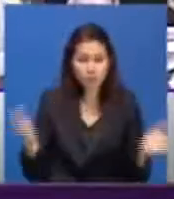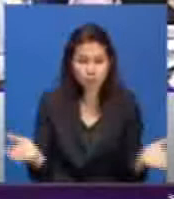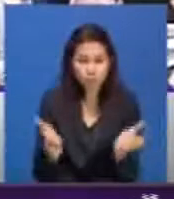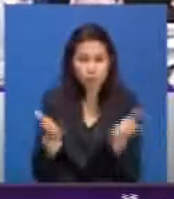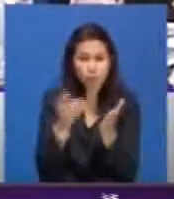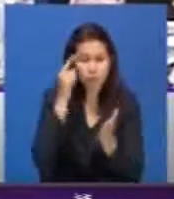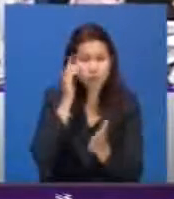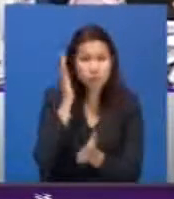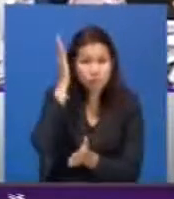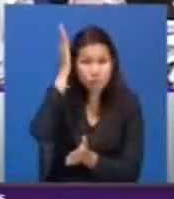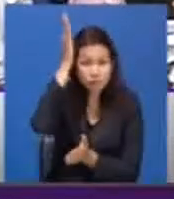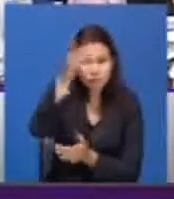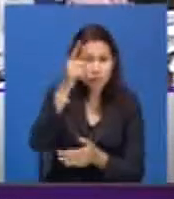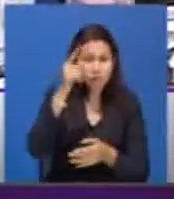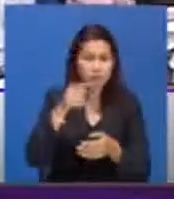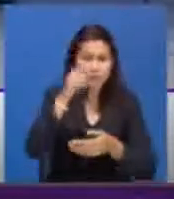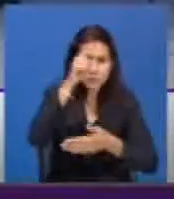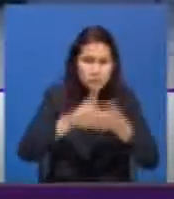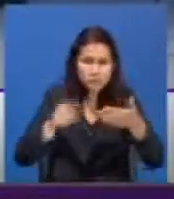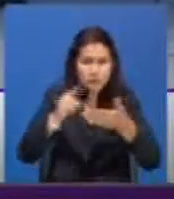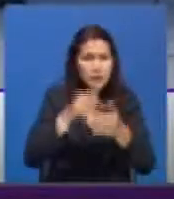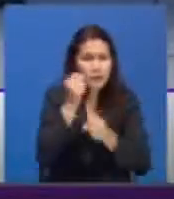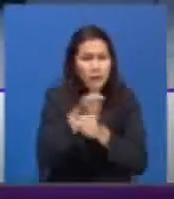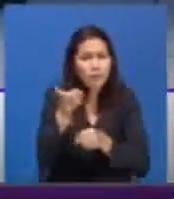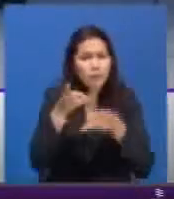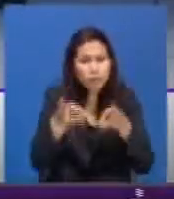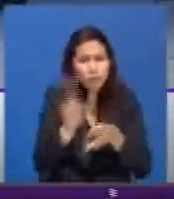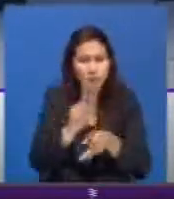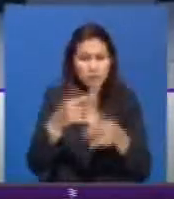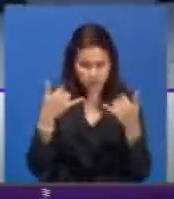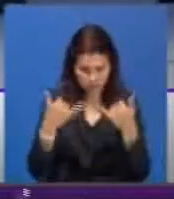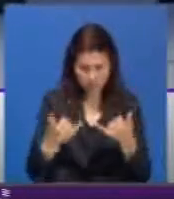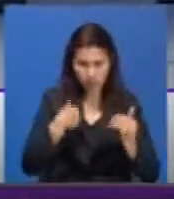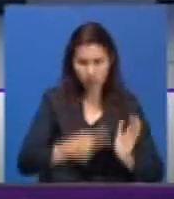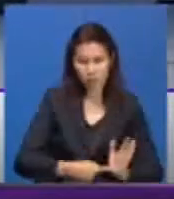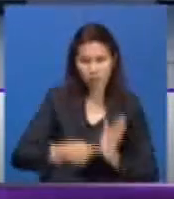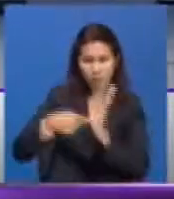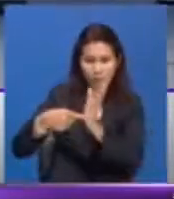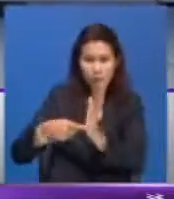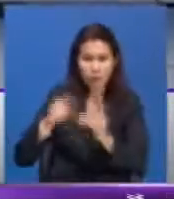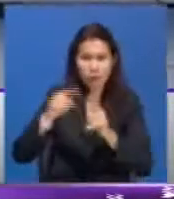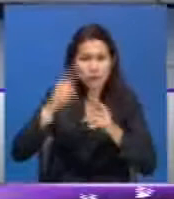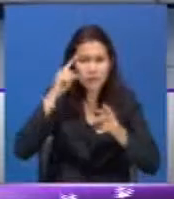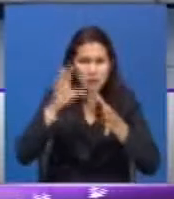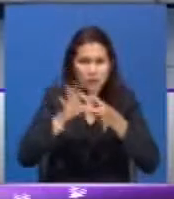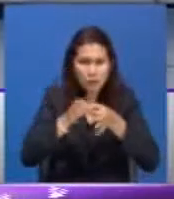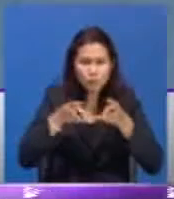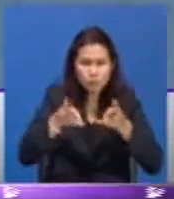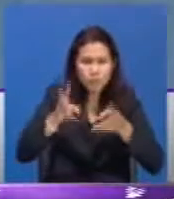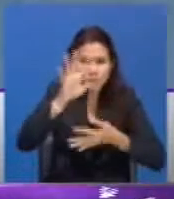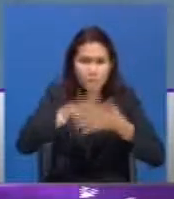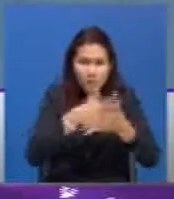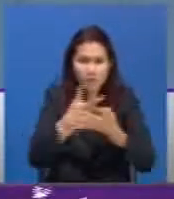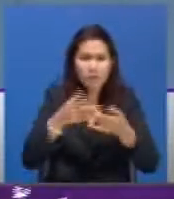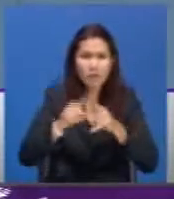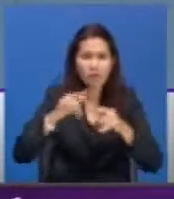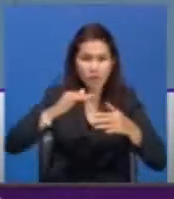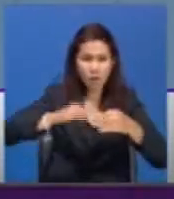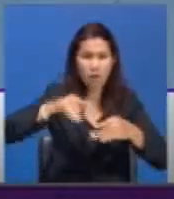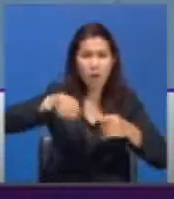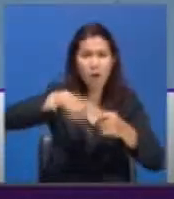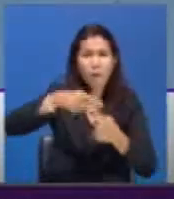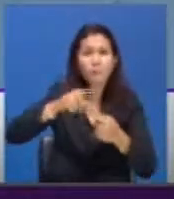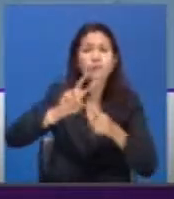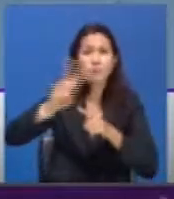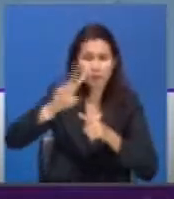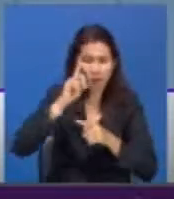เลือกตั้งในอนาคตซึ่งขณะนี้อยู่ในช่วงของการเสนอรถแมพให้คสช.พิจารณาส่วนข้อเสนอการปฏิรูปกฎหมายของ